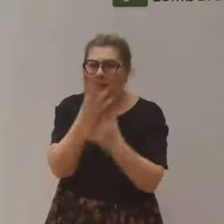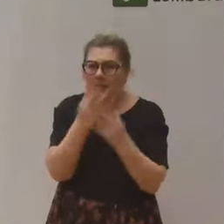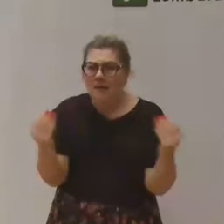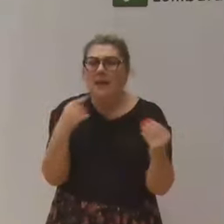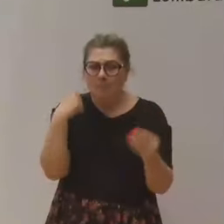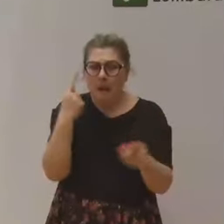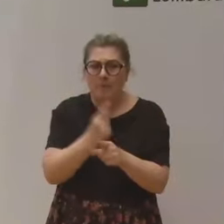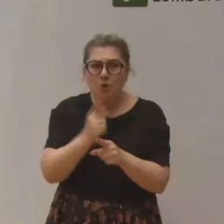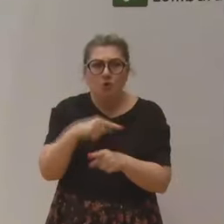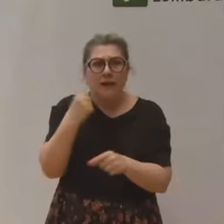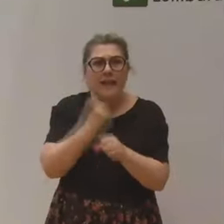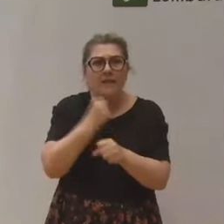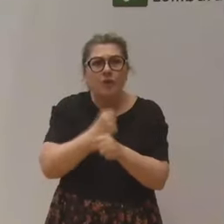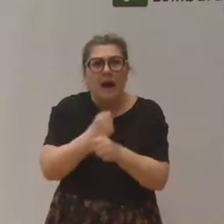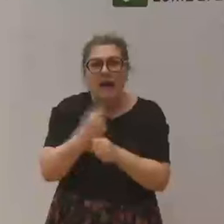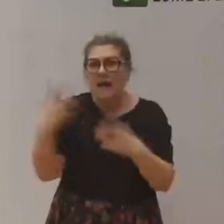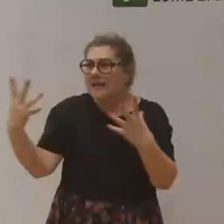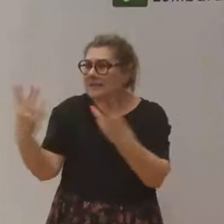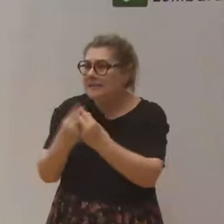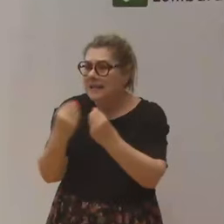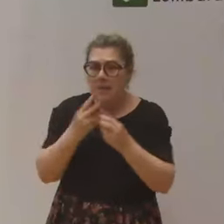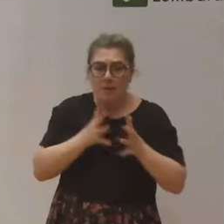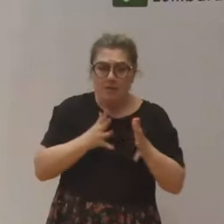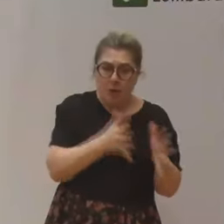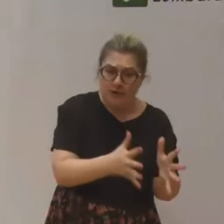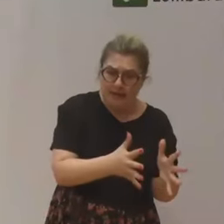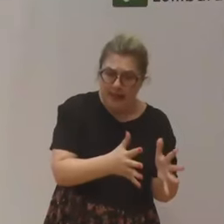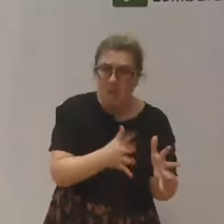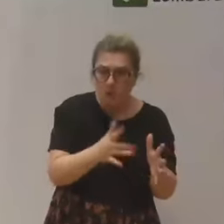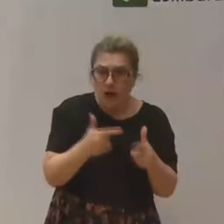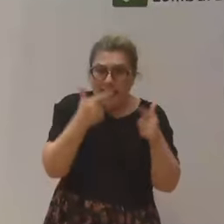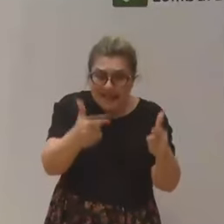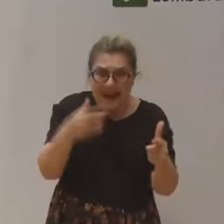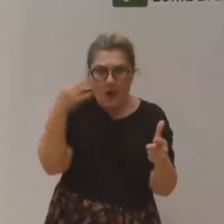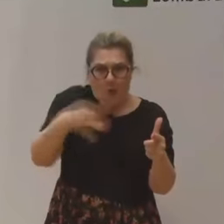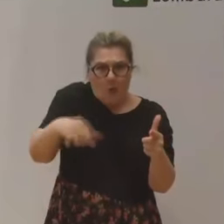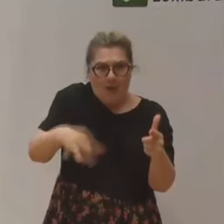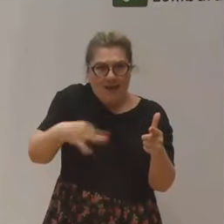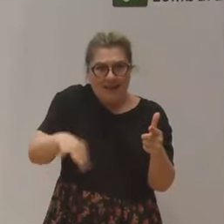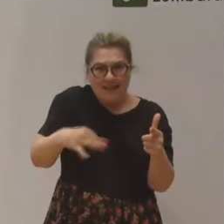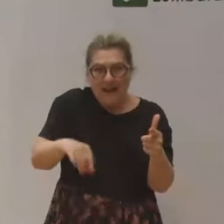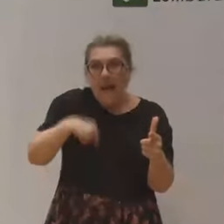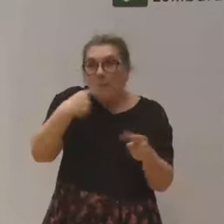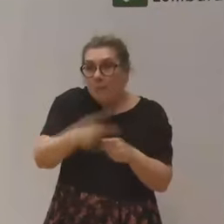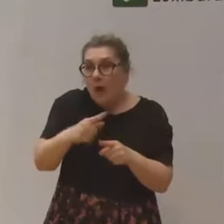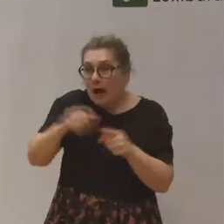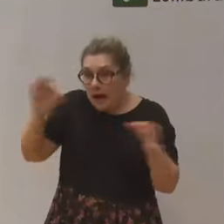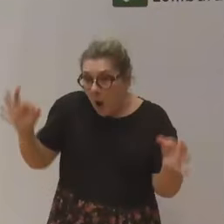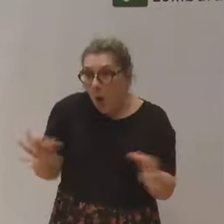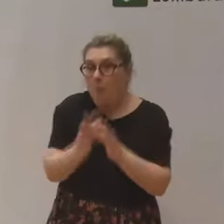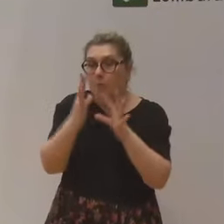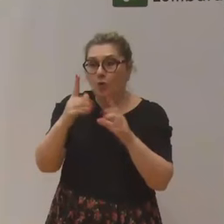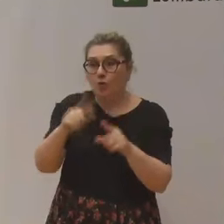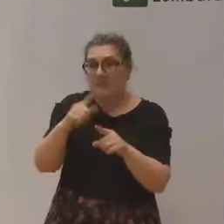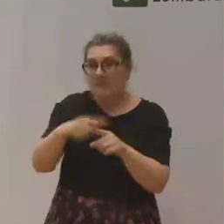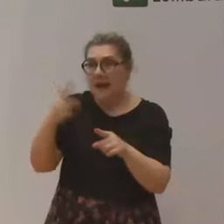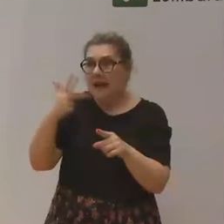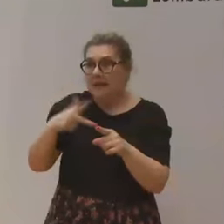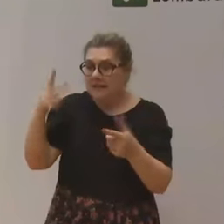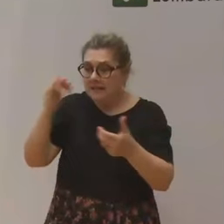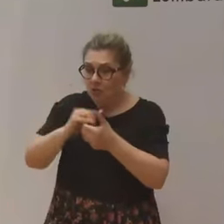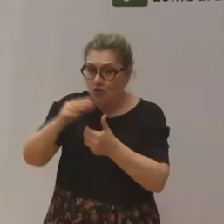anche di lavorare in sinergia tra volontariato che dà qualità e opportunità di